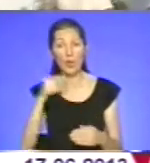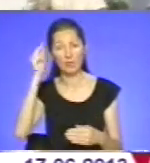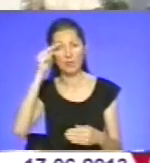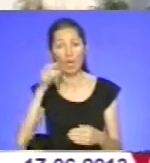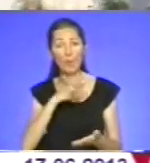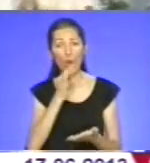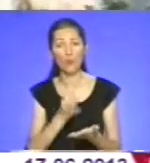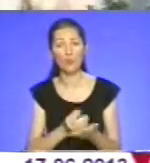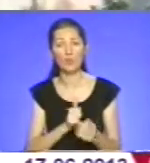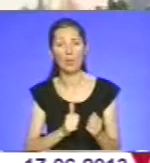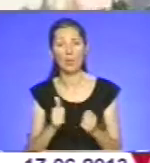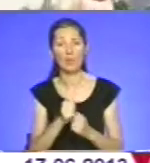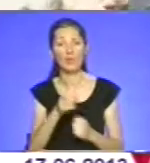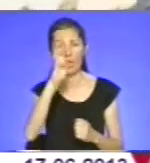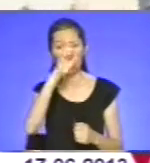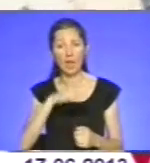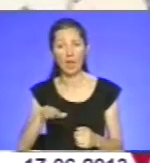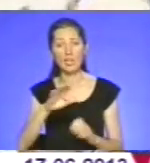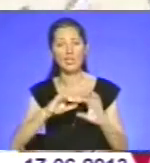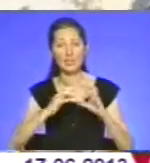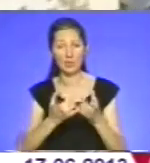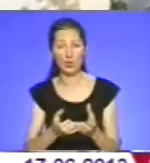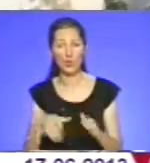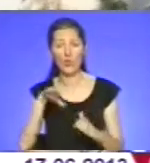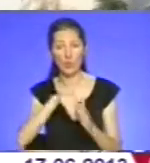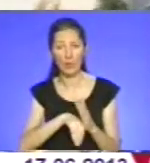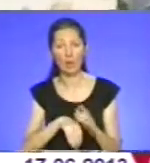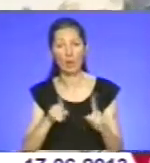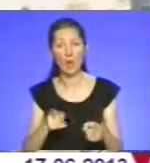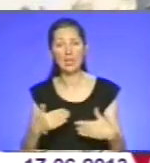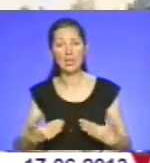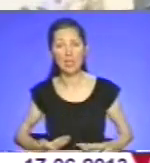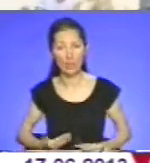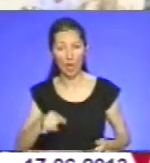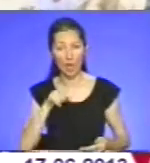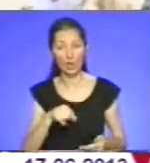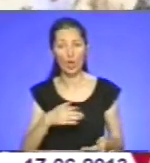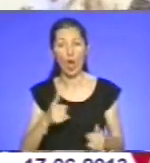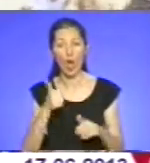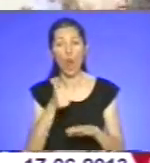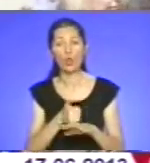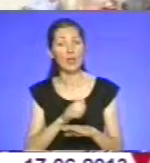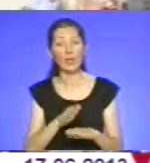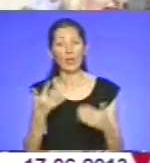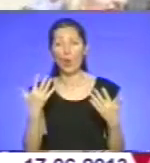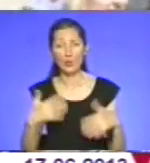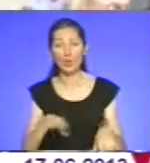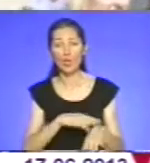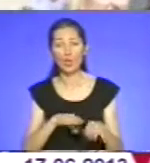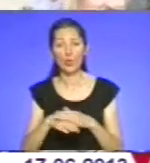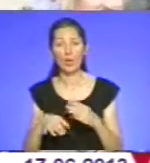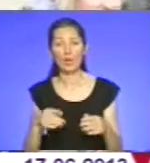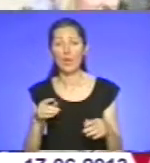і передових країн світу, впроваджуємо в реальному житті тут у нас. Саме головне, щоб ми не опускали руки при перших невдачах, а